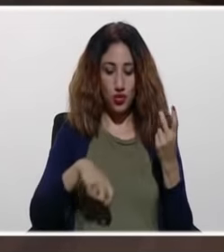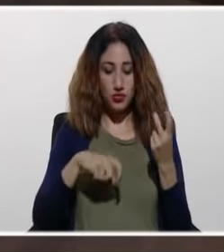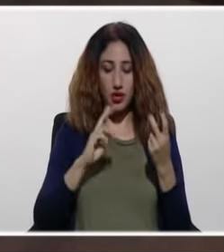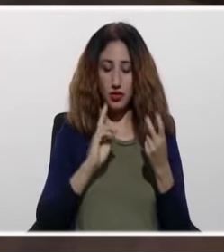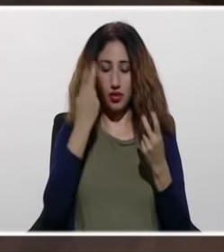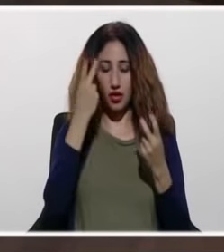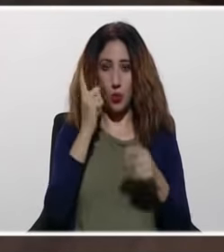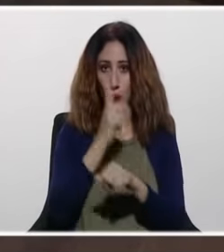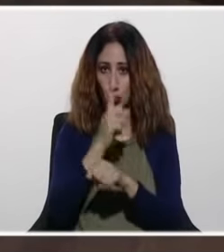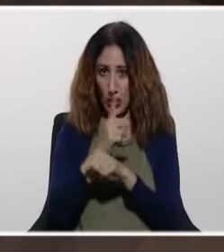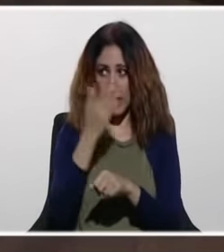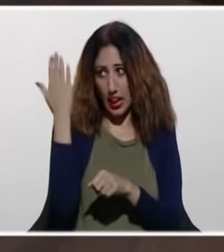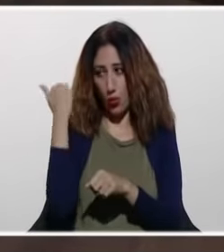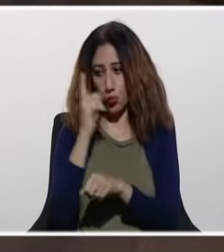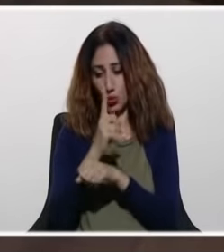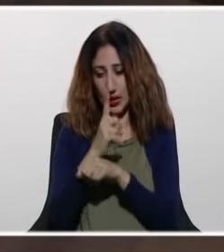من مدرسه